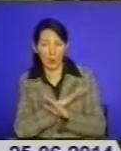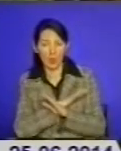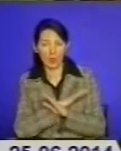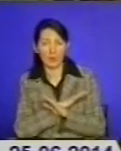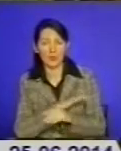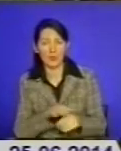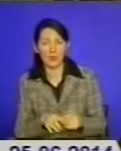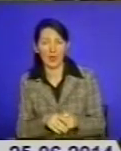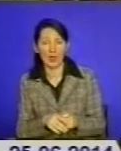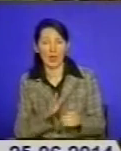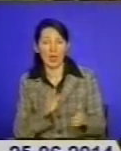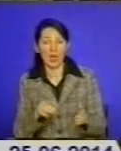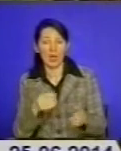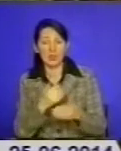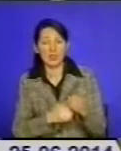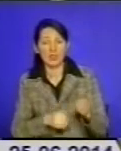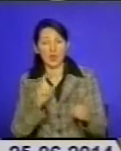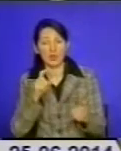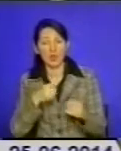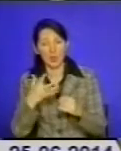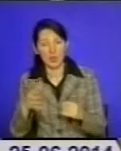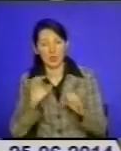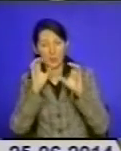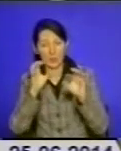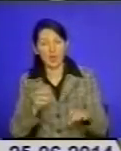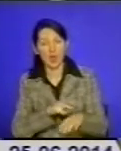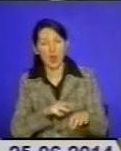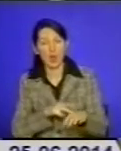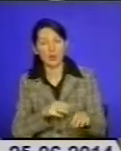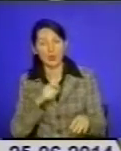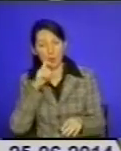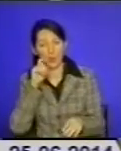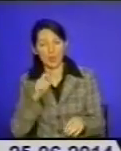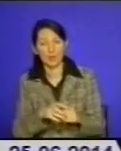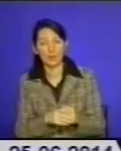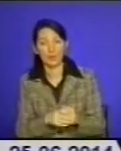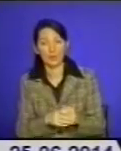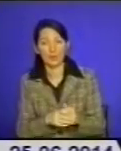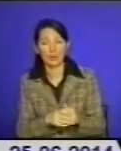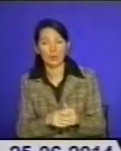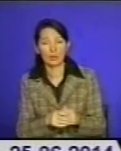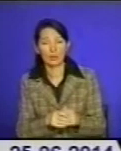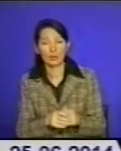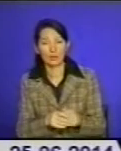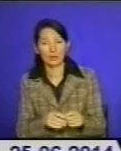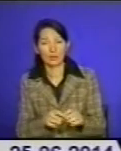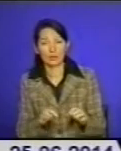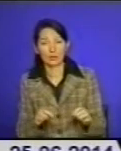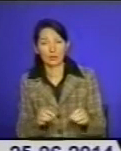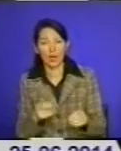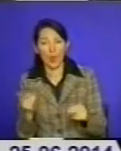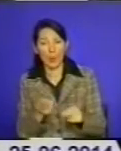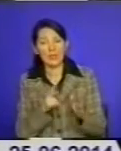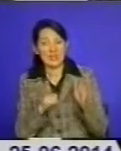статті 115 Кримінального кодексу України. Колега судді вважає, що покарання призначене судом першої інстанції Олега у віці 7 років позбавлення волі